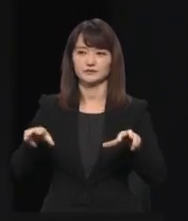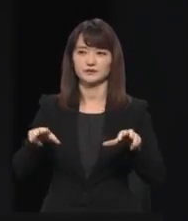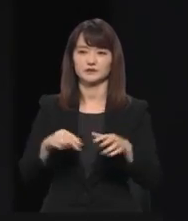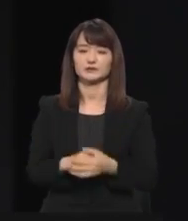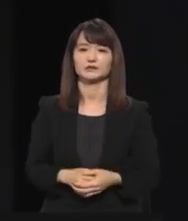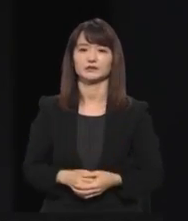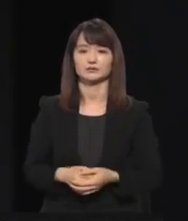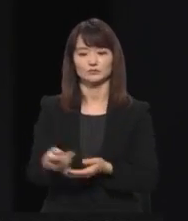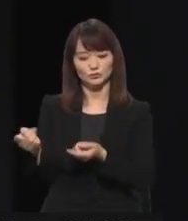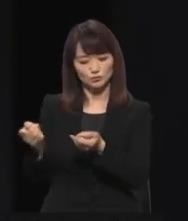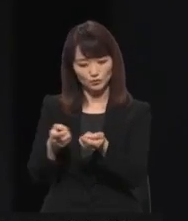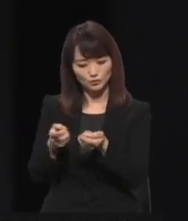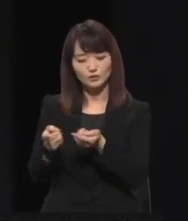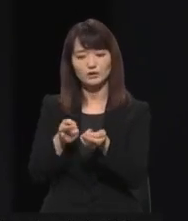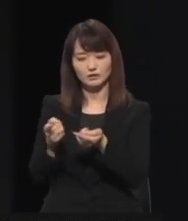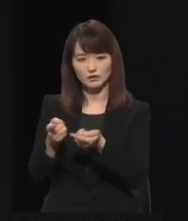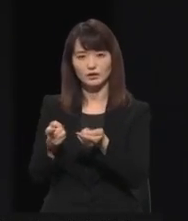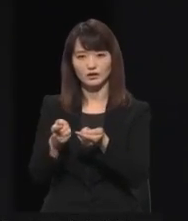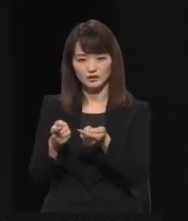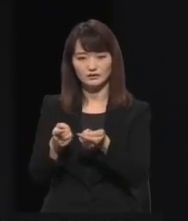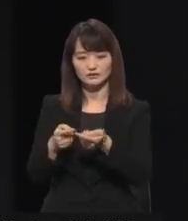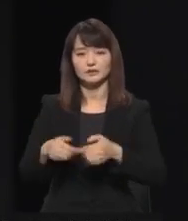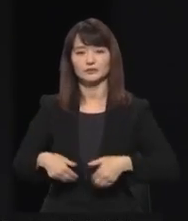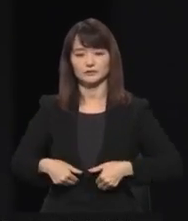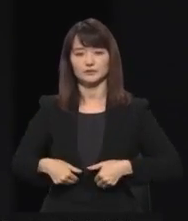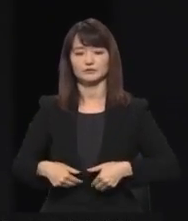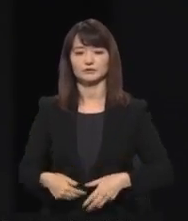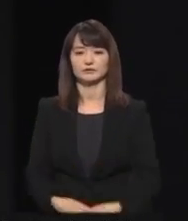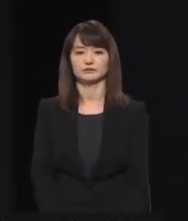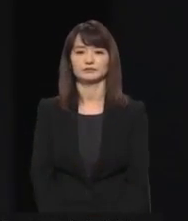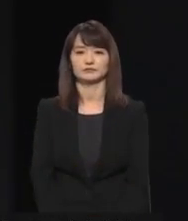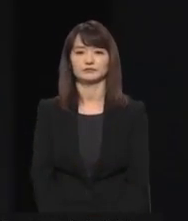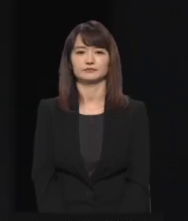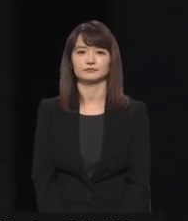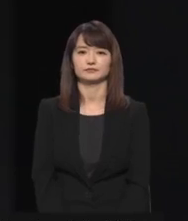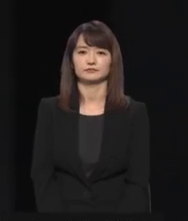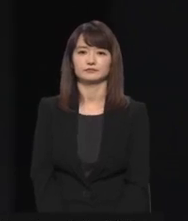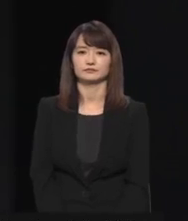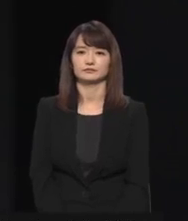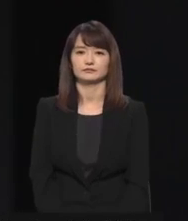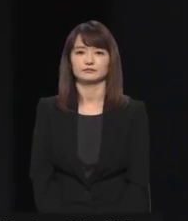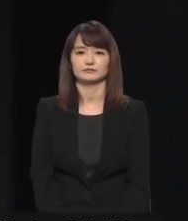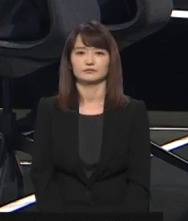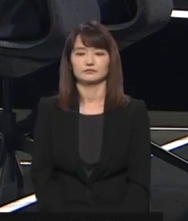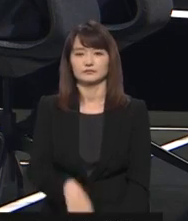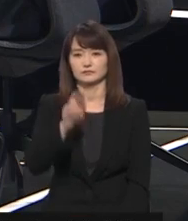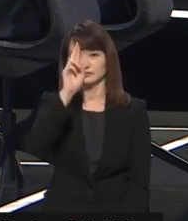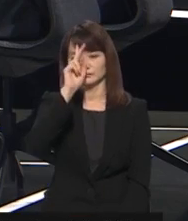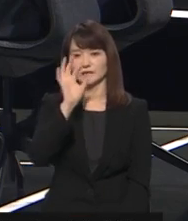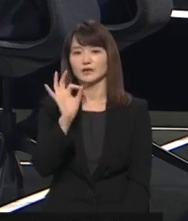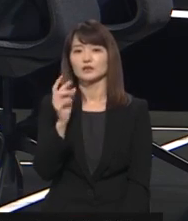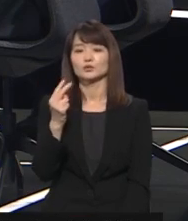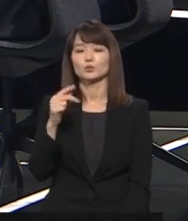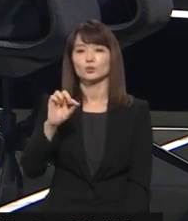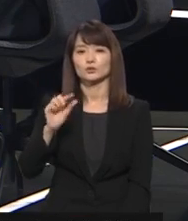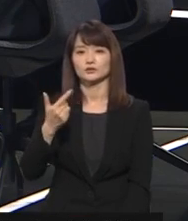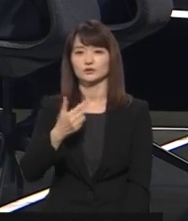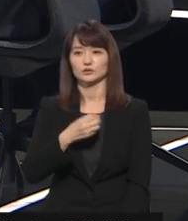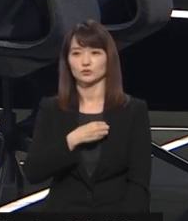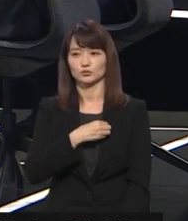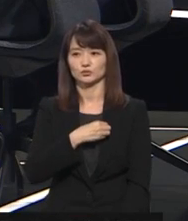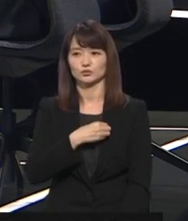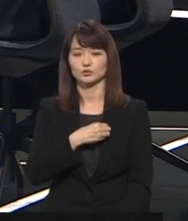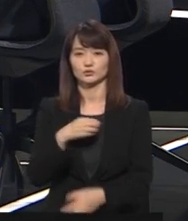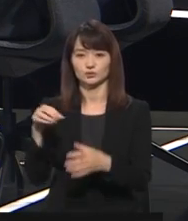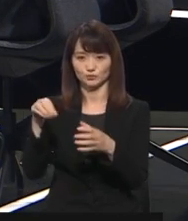필요하다 라는 판단을 내린 것이 아닌가 싶습니다 음 뭐 박용진 의원을 비롯해서 제 토너 제중 아기